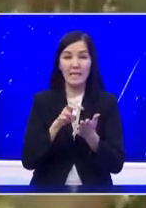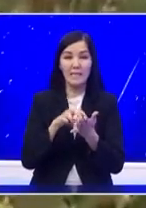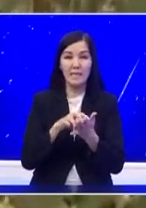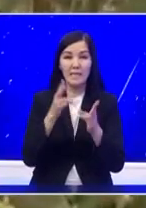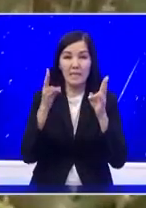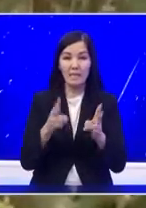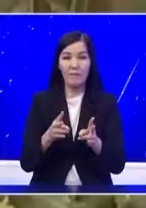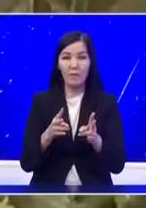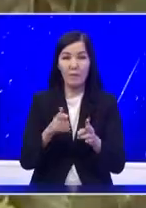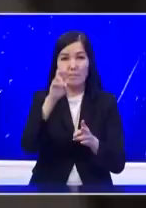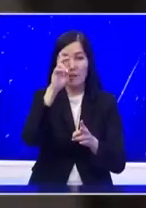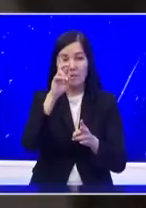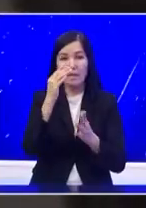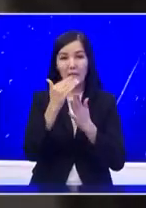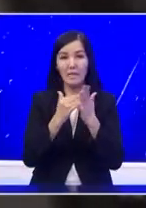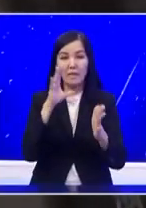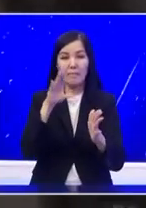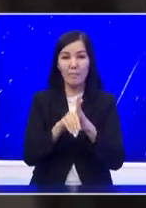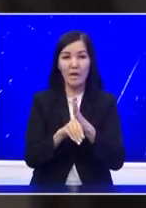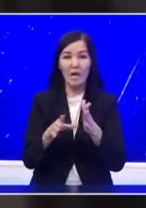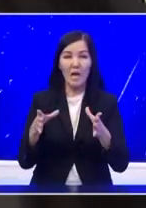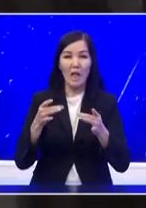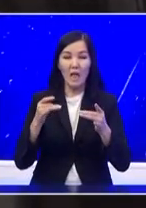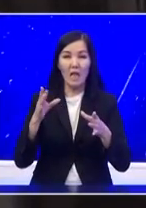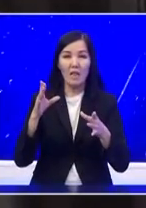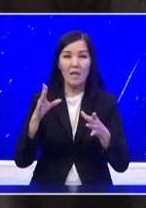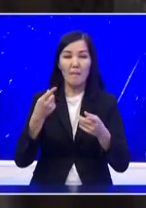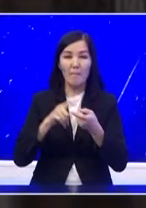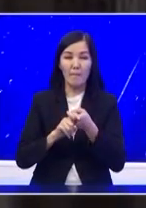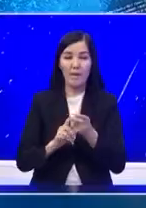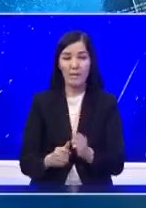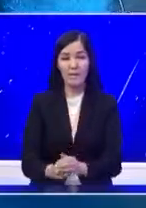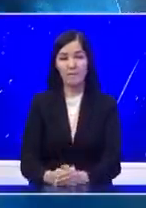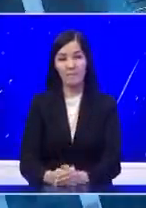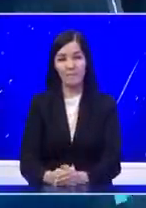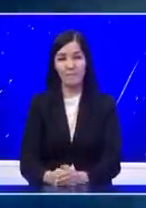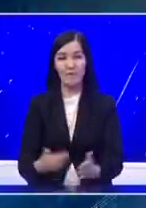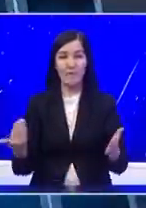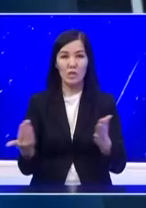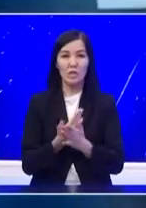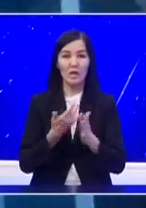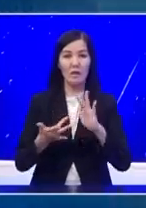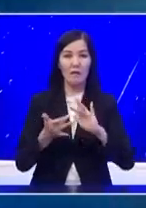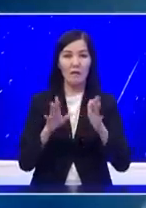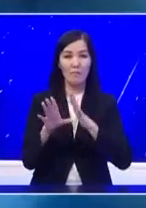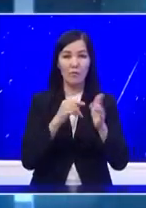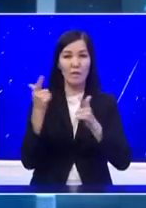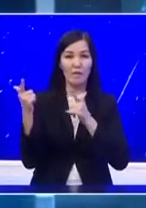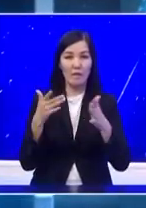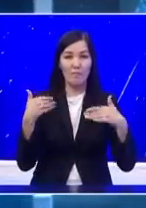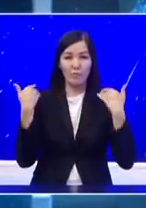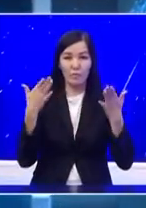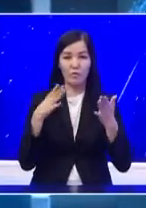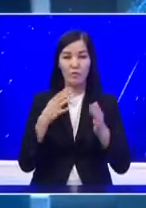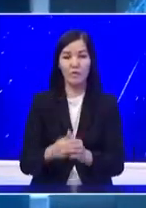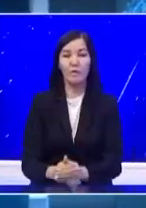отырған мемлекеттердің бірі. Оған елдегі ылғалды күн райы себеп. Топтаманы ғаламтор ақпараттармен дайындаған Амина